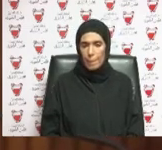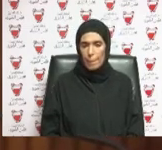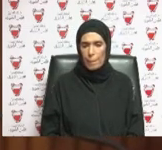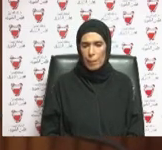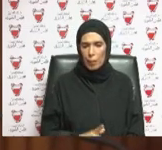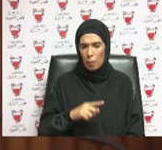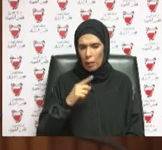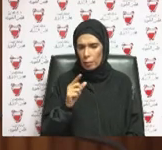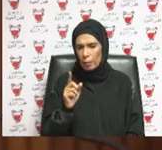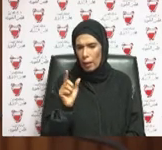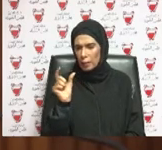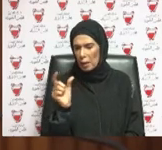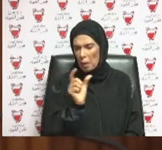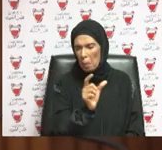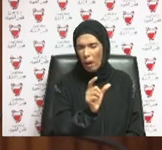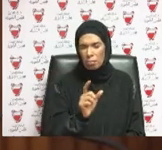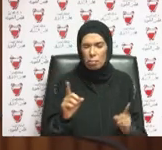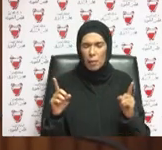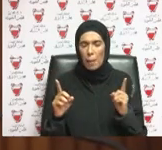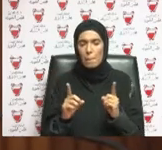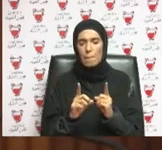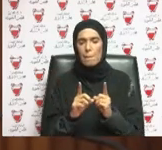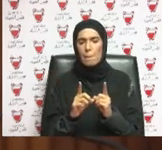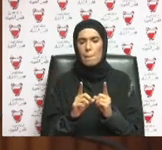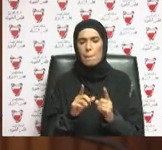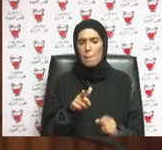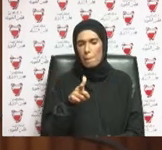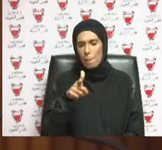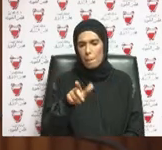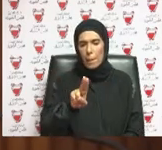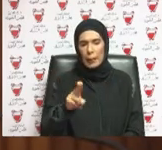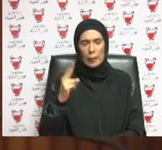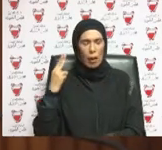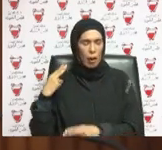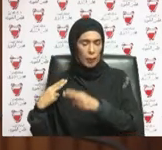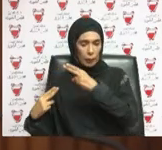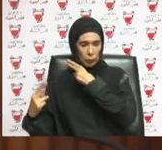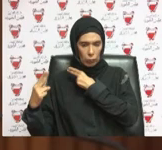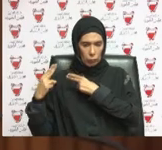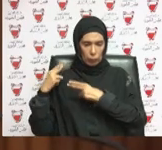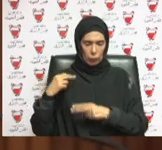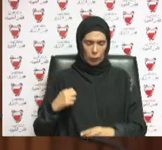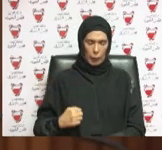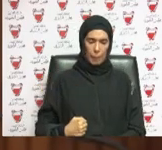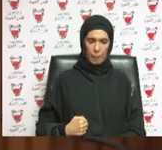اختزالك للكلمات التي عبرت عن تاريخ للبحرين